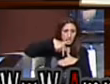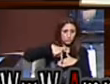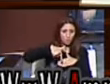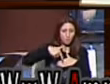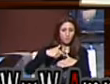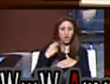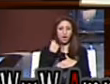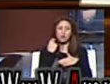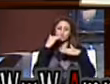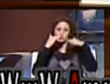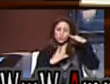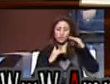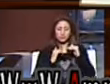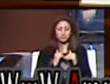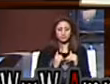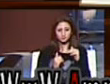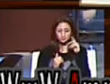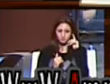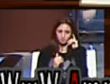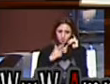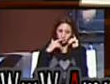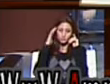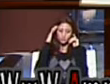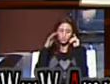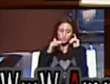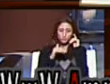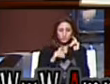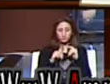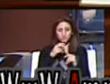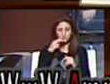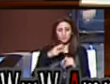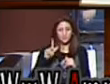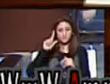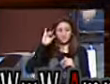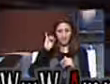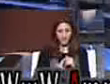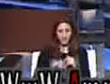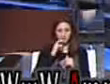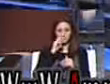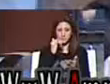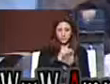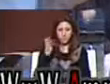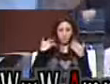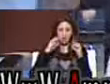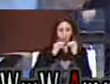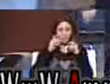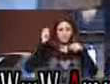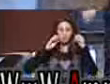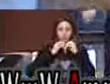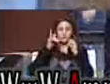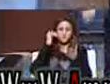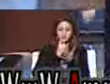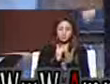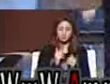وفقا للطبيعه الجغرافيه اللي هي فيها يعني. نعم. شكرا دكتور علي قطب المتحدث الرسمي باسم الارصاد الجويه.